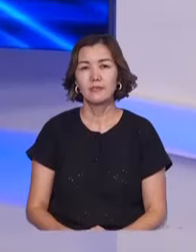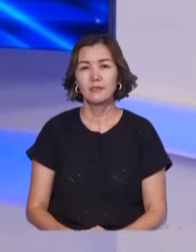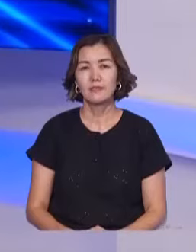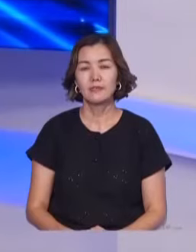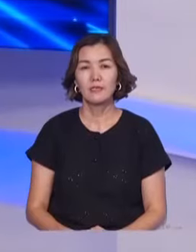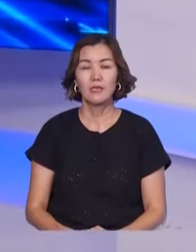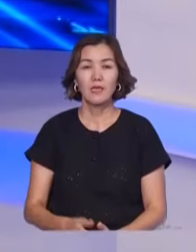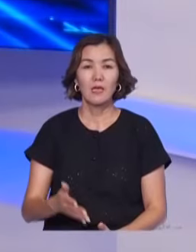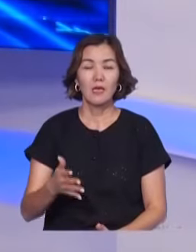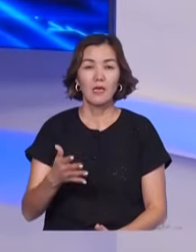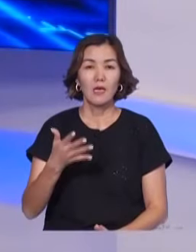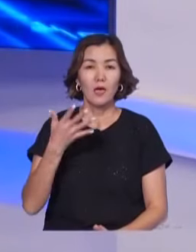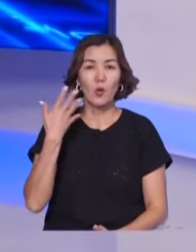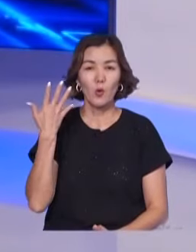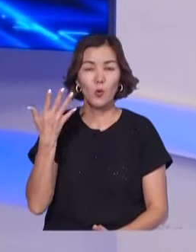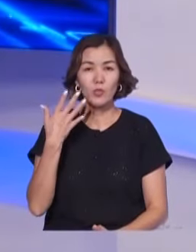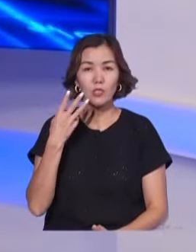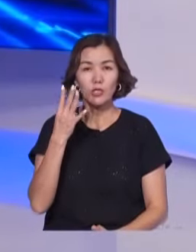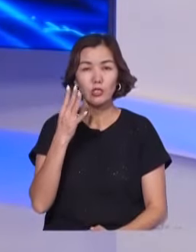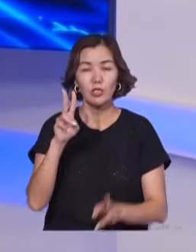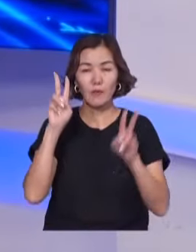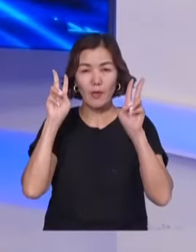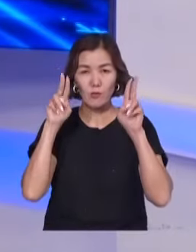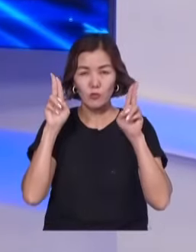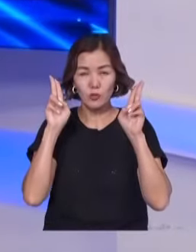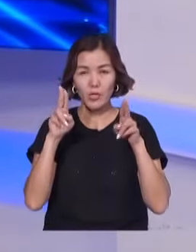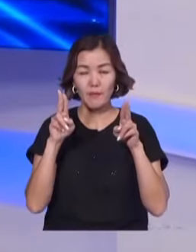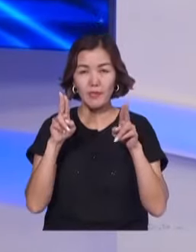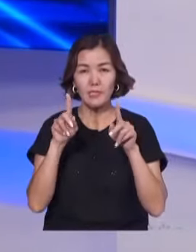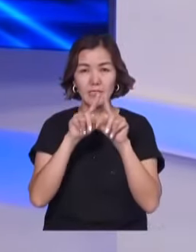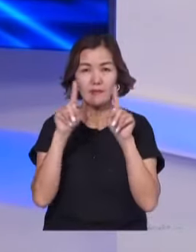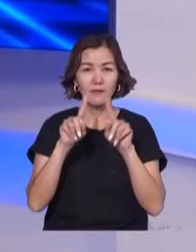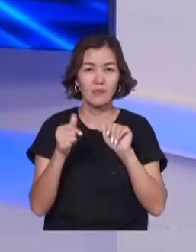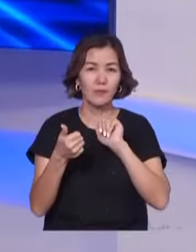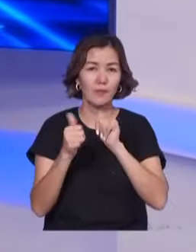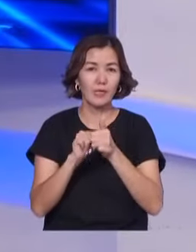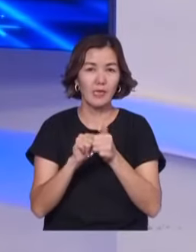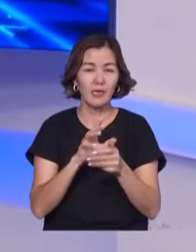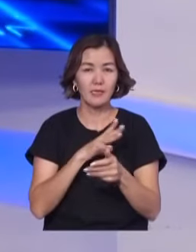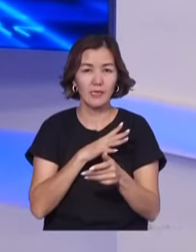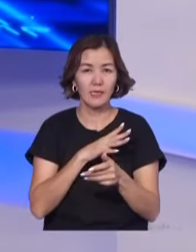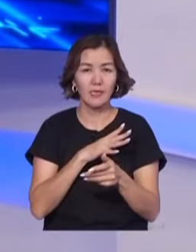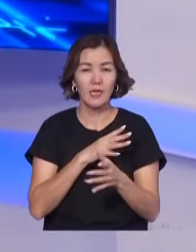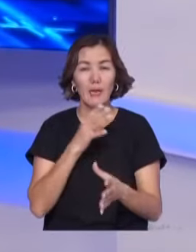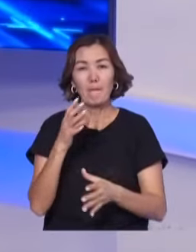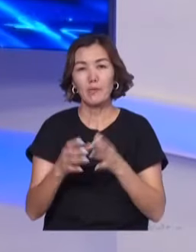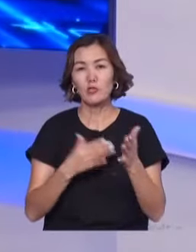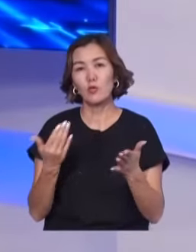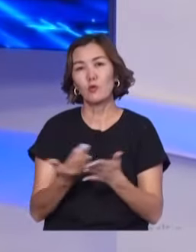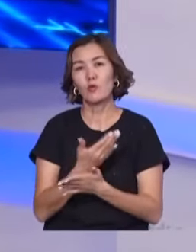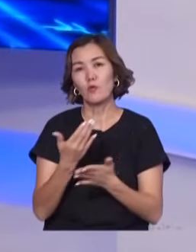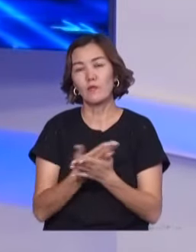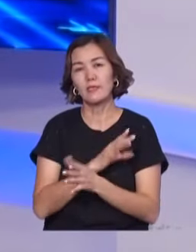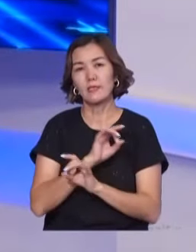Кот с четырьмя ушами стал звездой интернета. Колесо обозрения с людьми в кабинках загорелось в Германии. В Камчатском крае